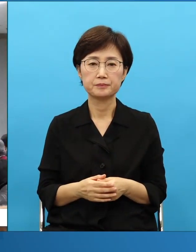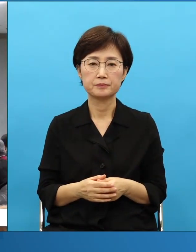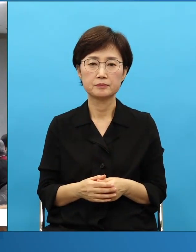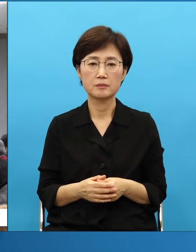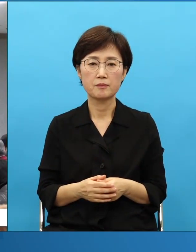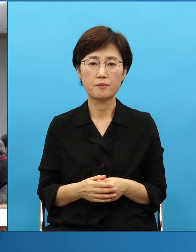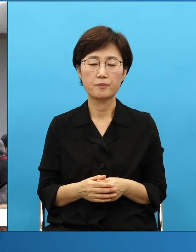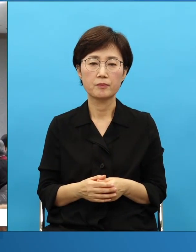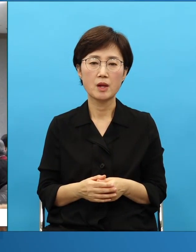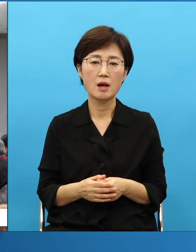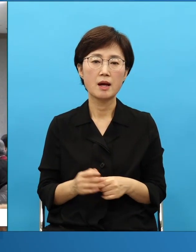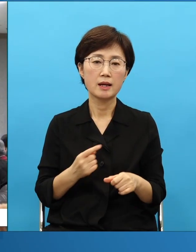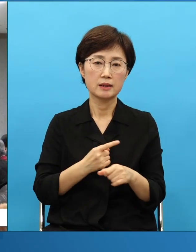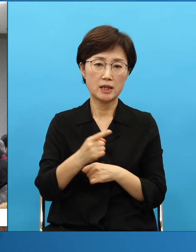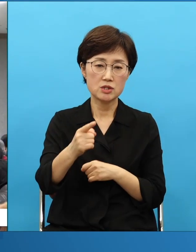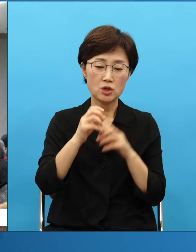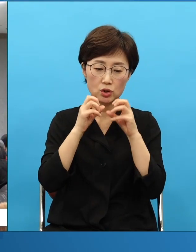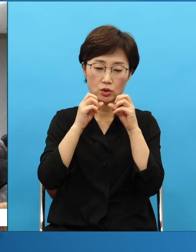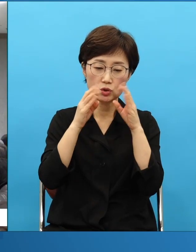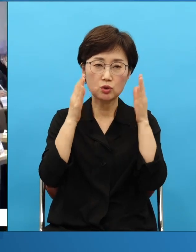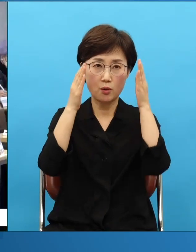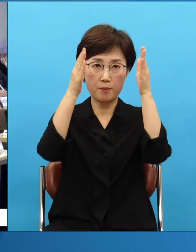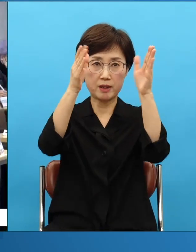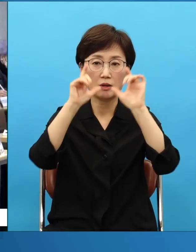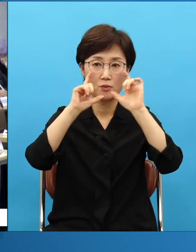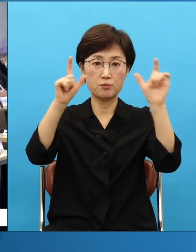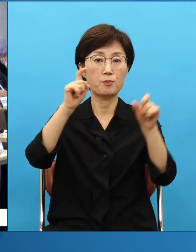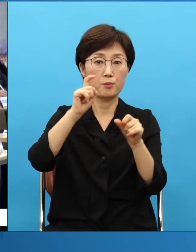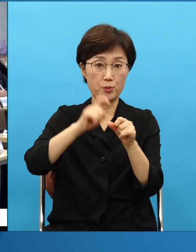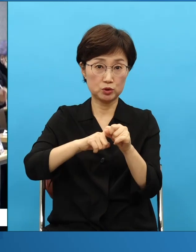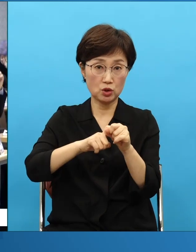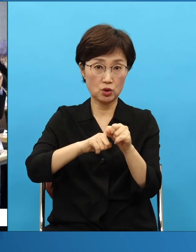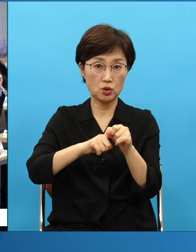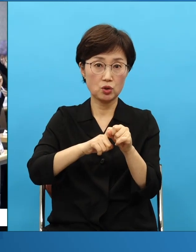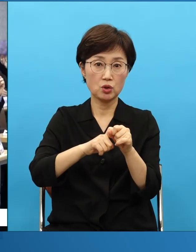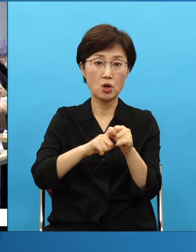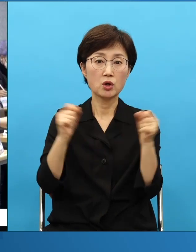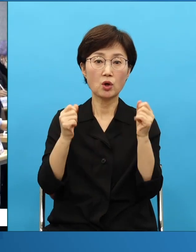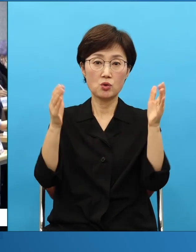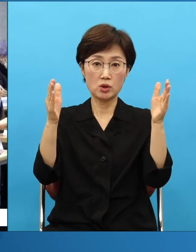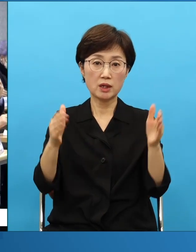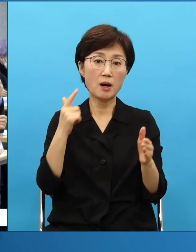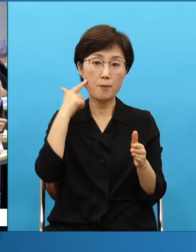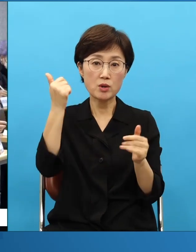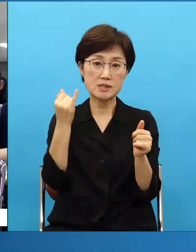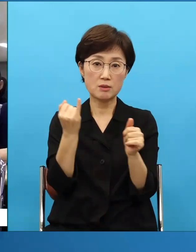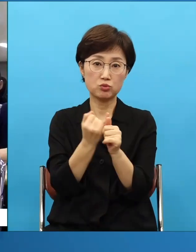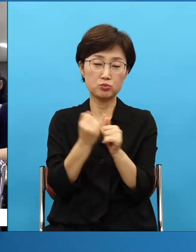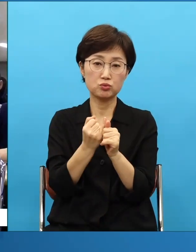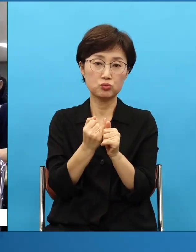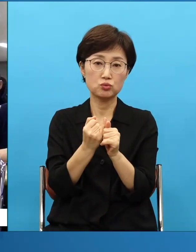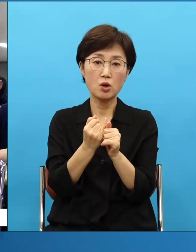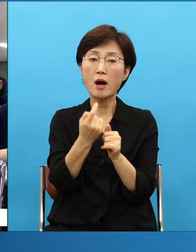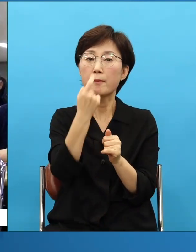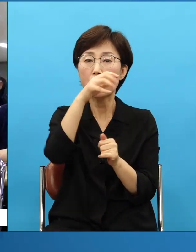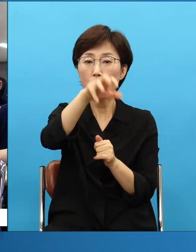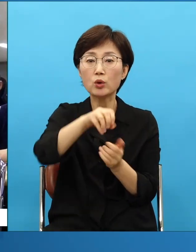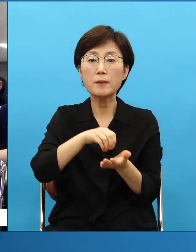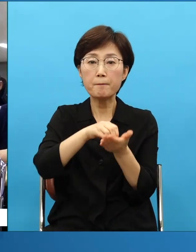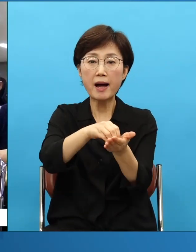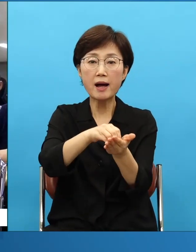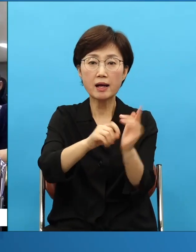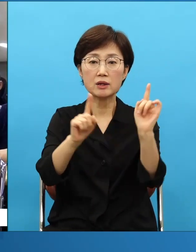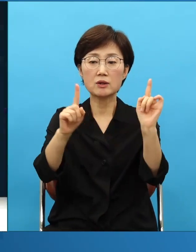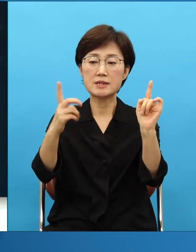목회 차원에서 내년 전도운동의 방향이 선포되는 2024 겨울학기 목회 사무원 등록이 오는 1월 3일